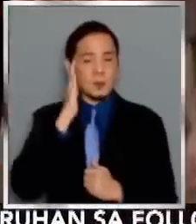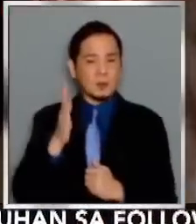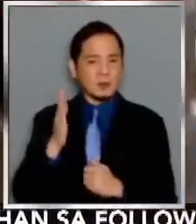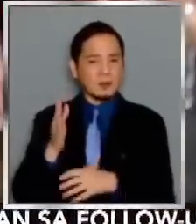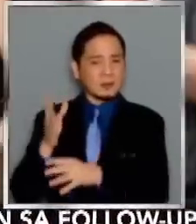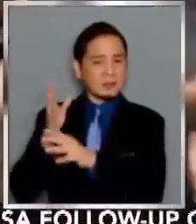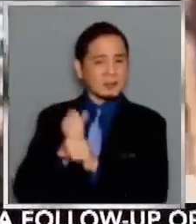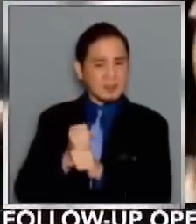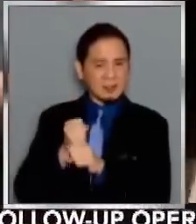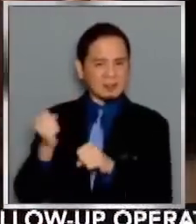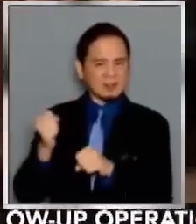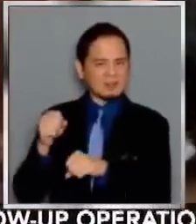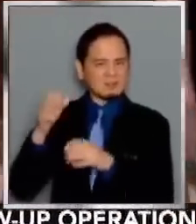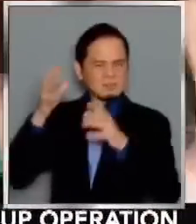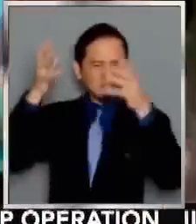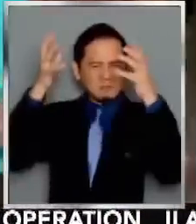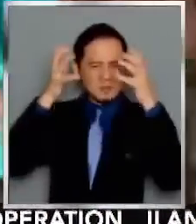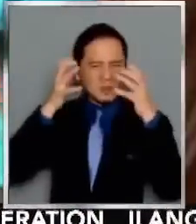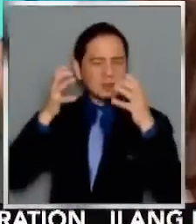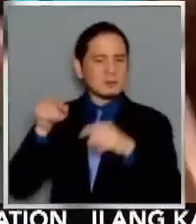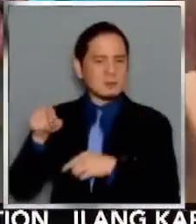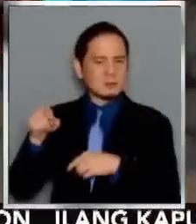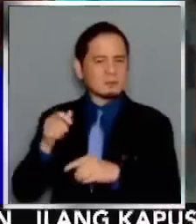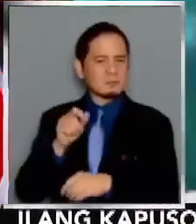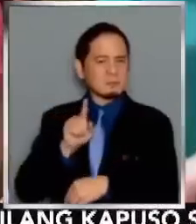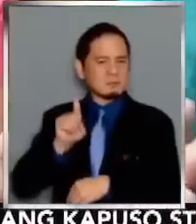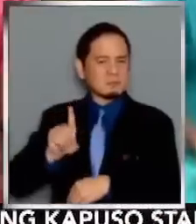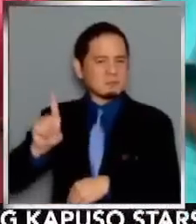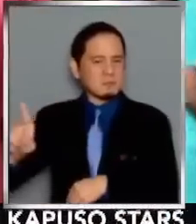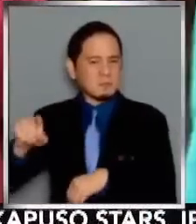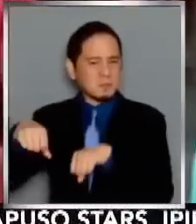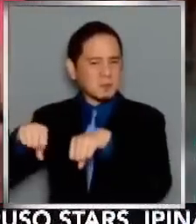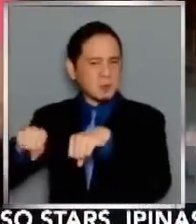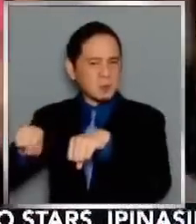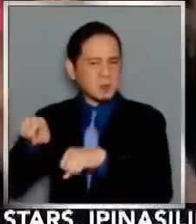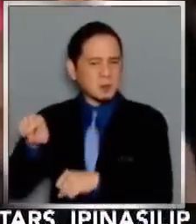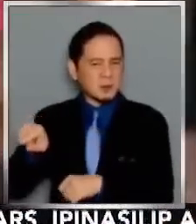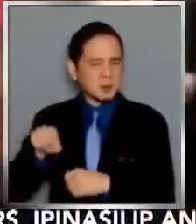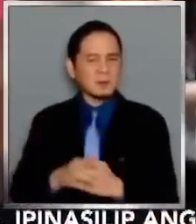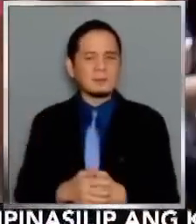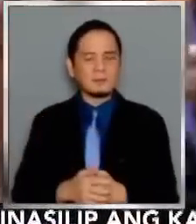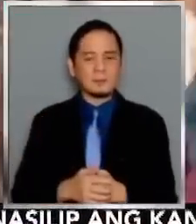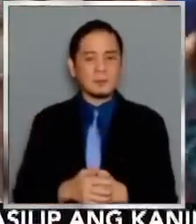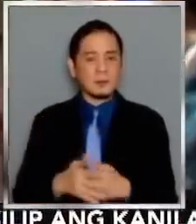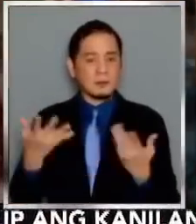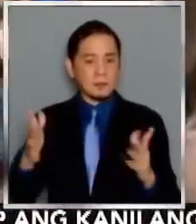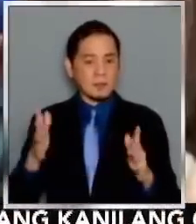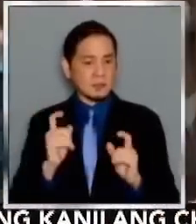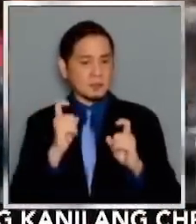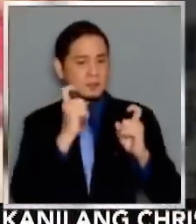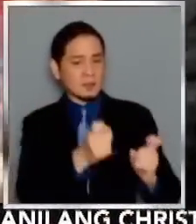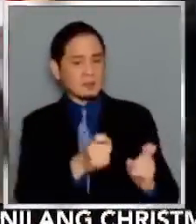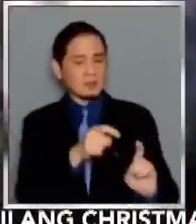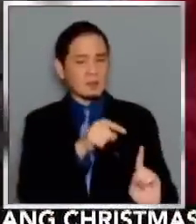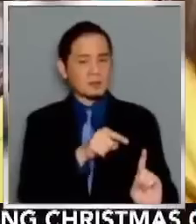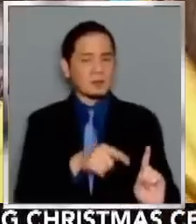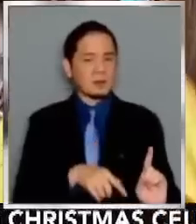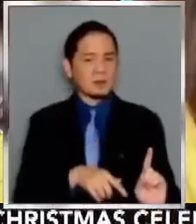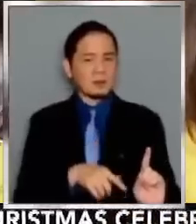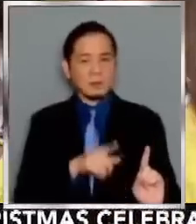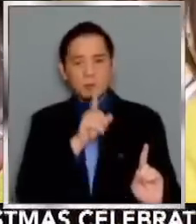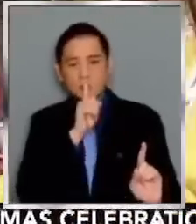helmet para maibigay na sa kanya. Then pagbigay niya, hindi na siya binalikan. Yung pala, karnaping na